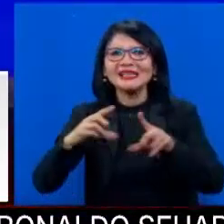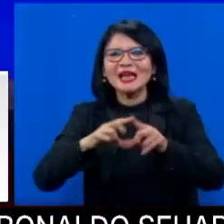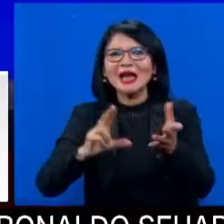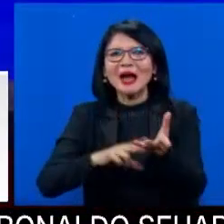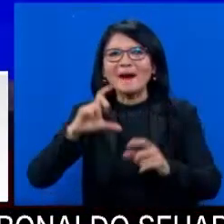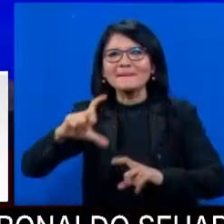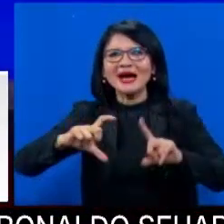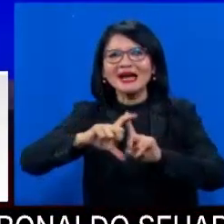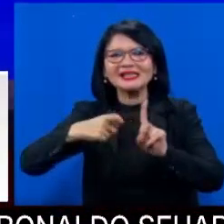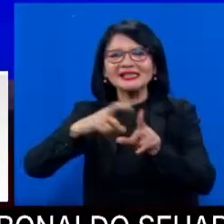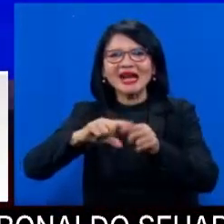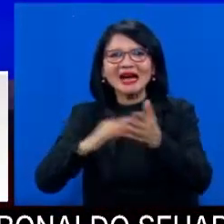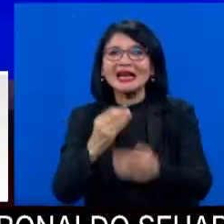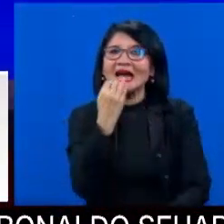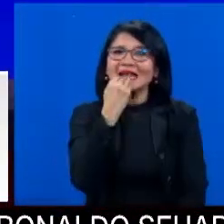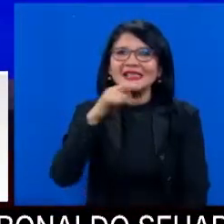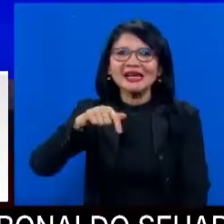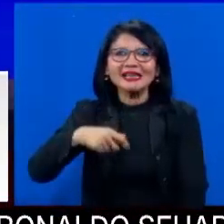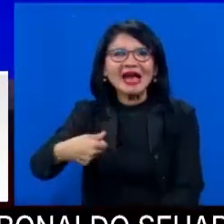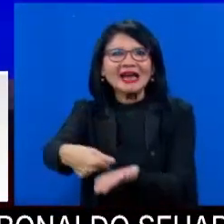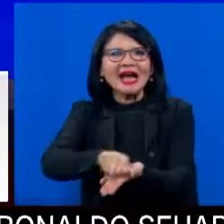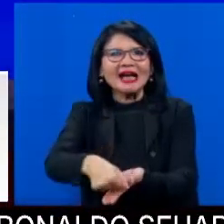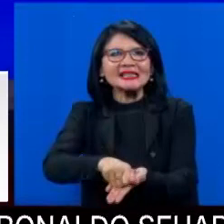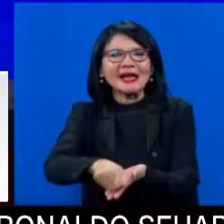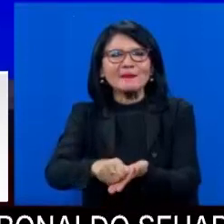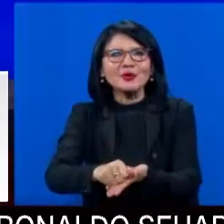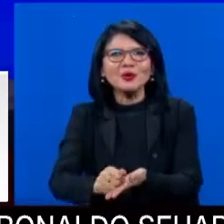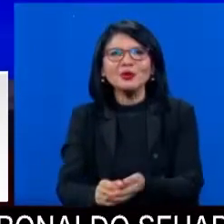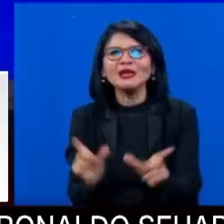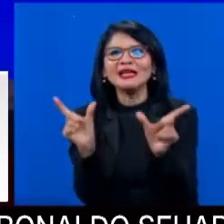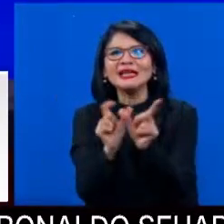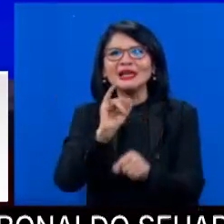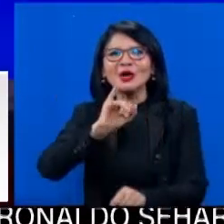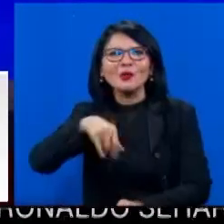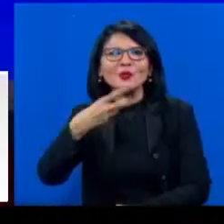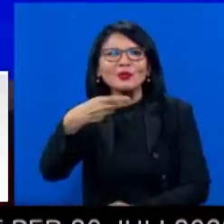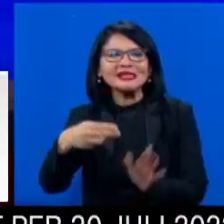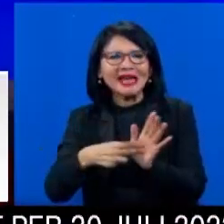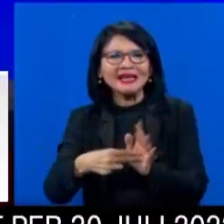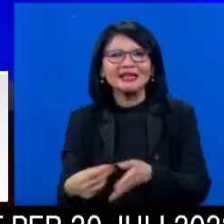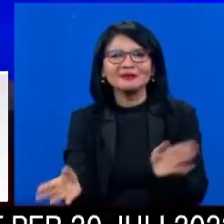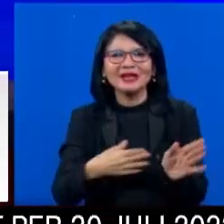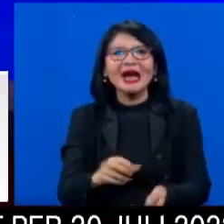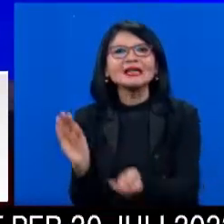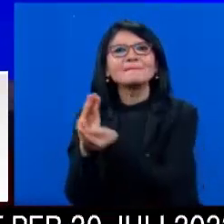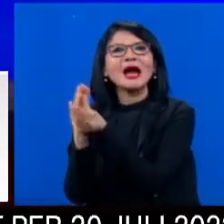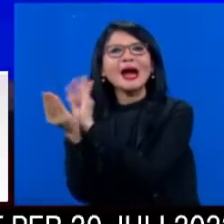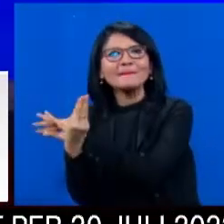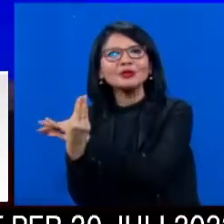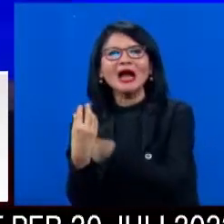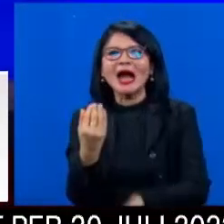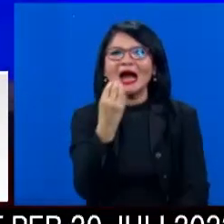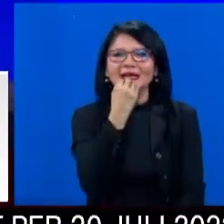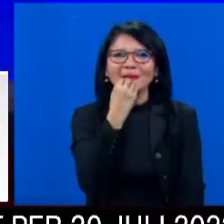dengan sayur-sayuran, sego bancakan dihidangkan dengan sambal cabuk wijen berwarna hitam pekat. Sementara di Provinsi Bangka Belitung ada kuliner